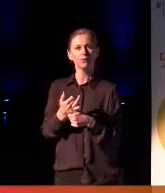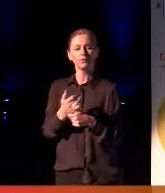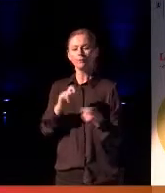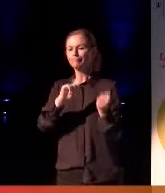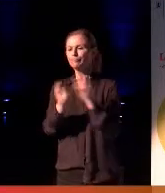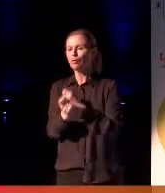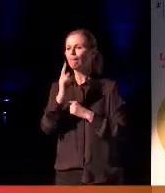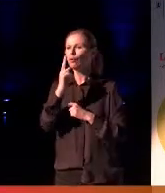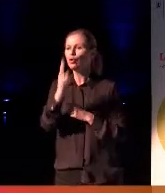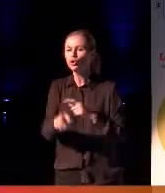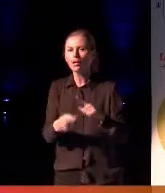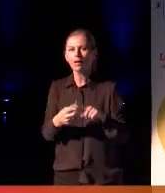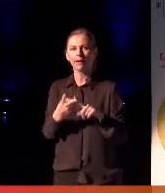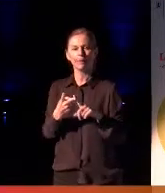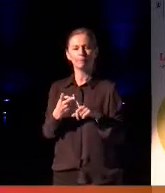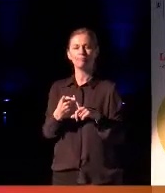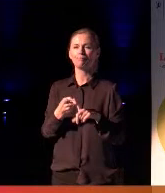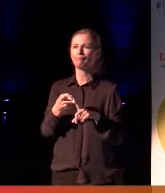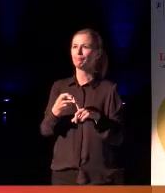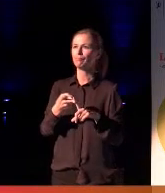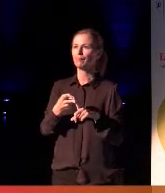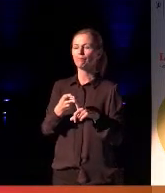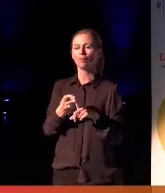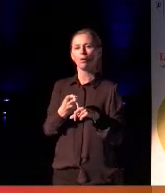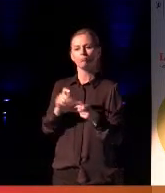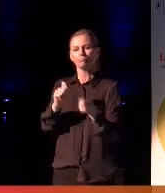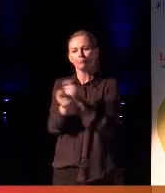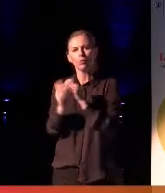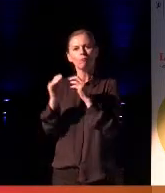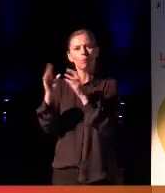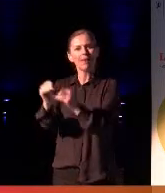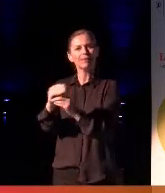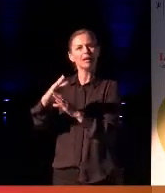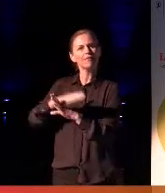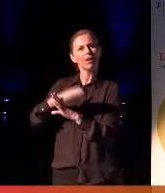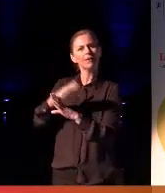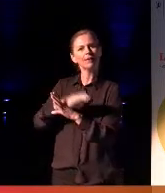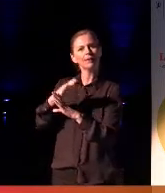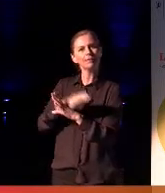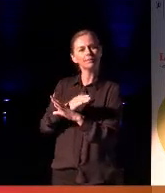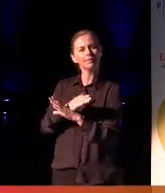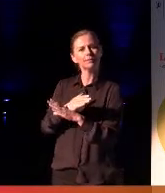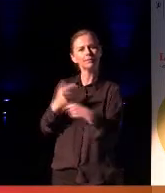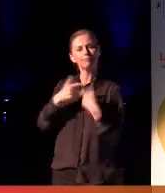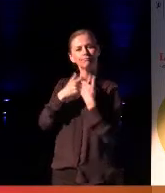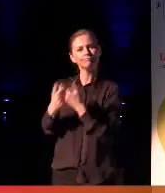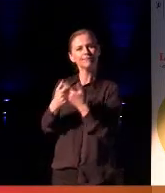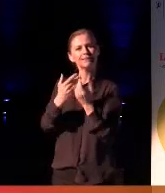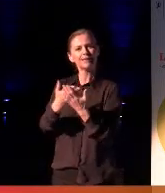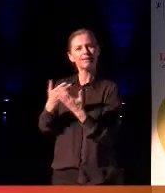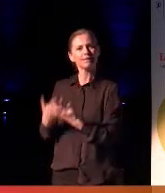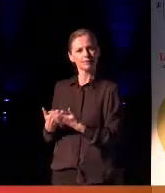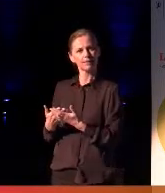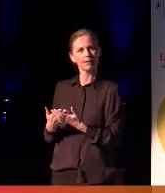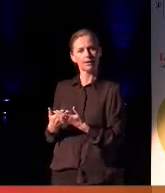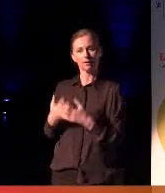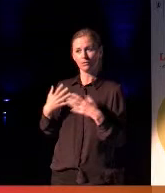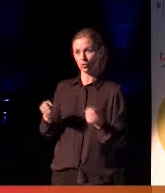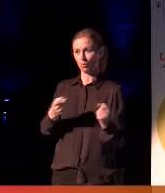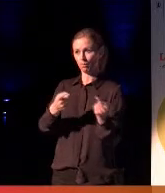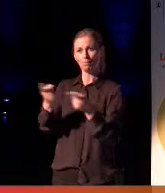fornye og ikke minst forbedre kvaliteten på tjenestene som